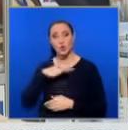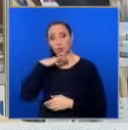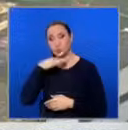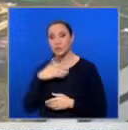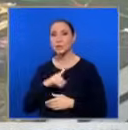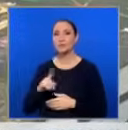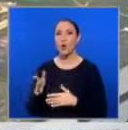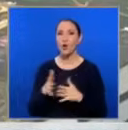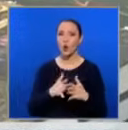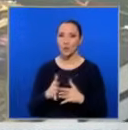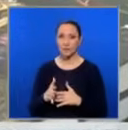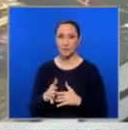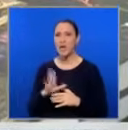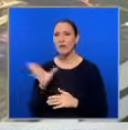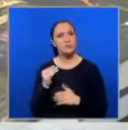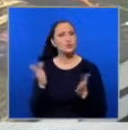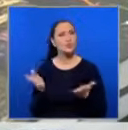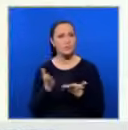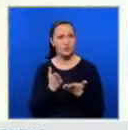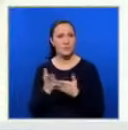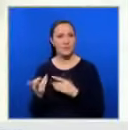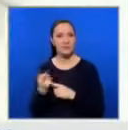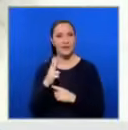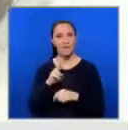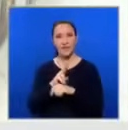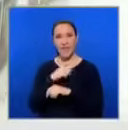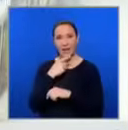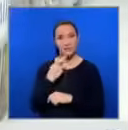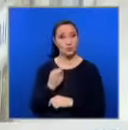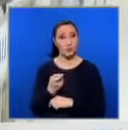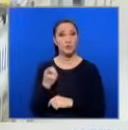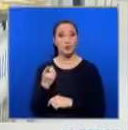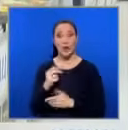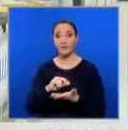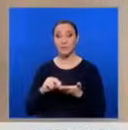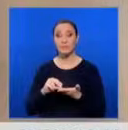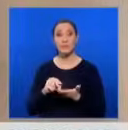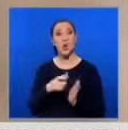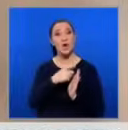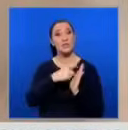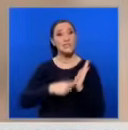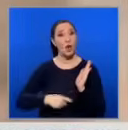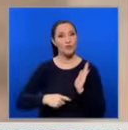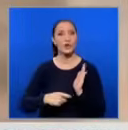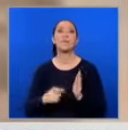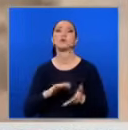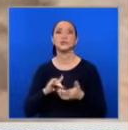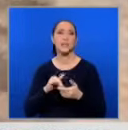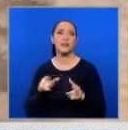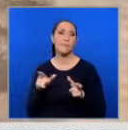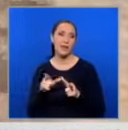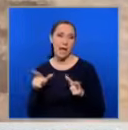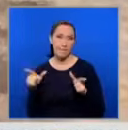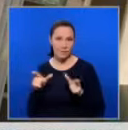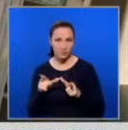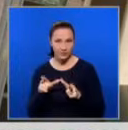до хората. Всичко започва през 2012 година. Тогава е издадена стихосбирката на организаторката Мария Мутавчиева,